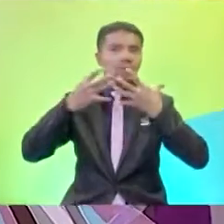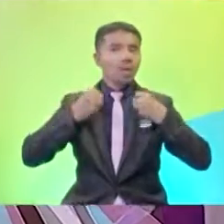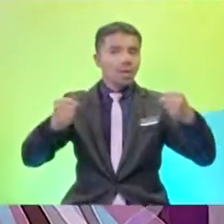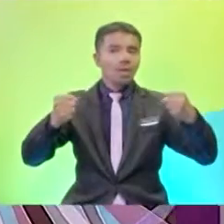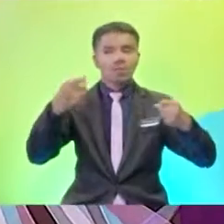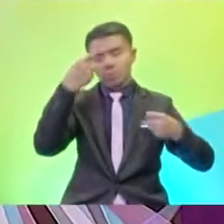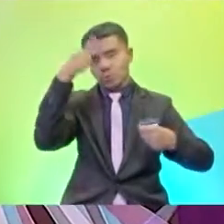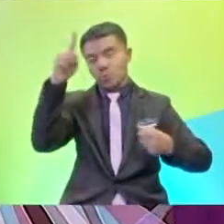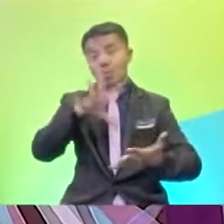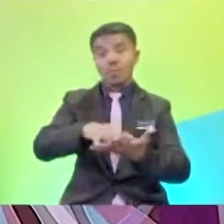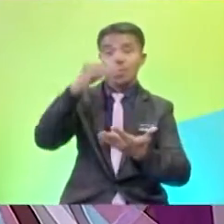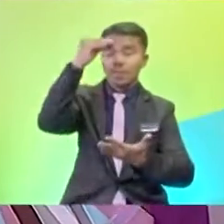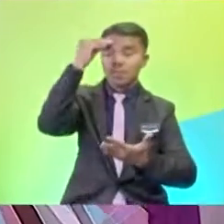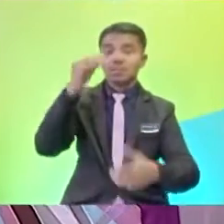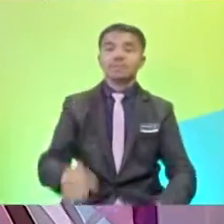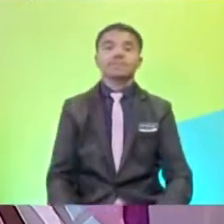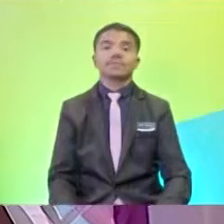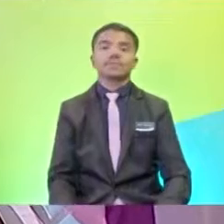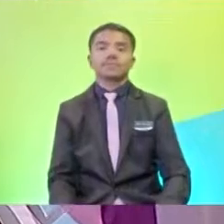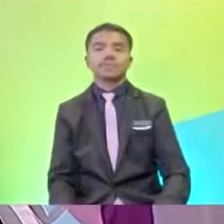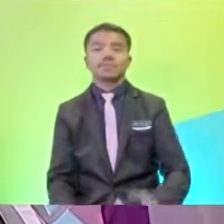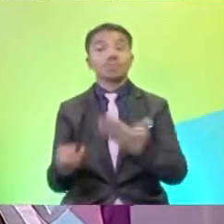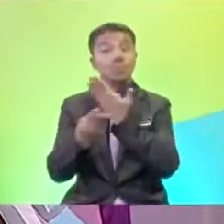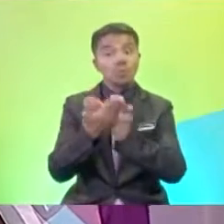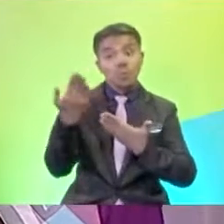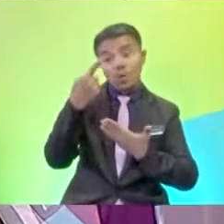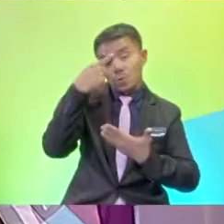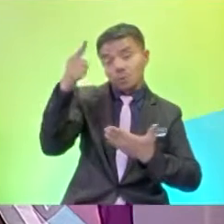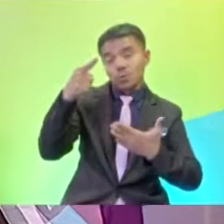dan seterusnya mudah memahami isi pelajaran